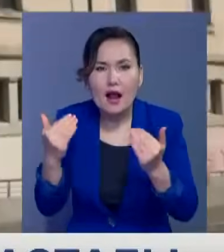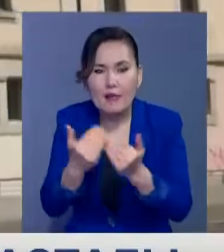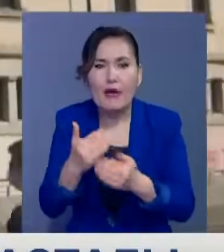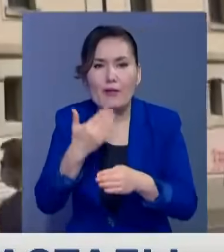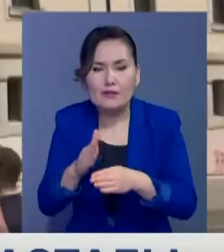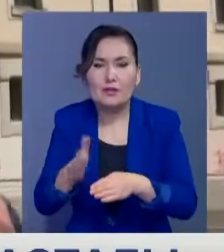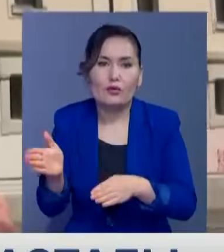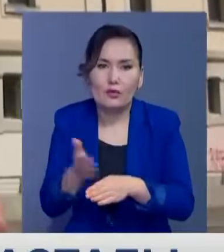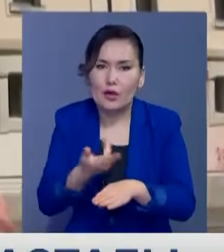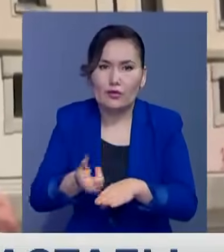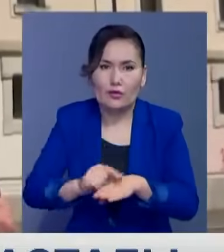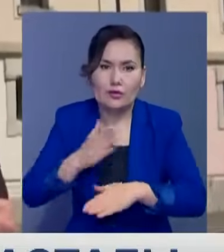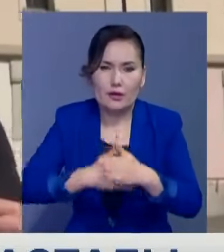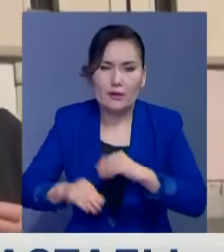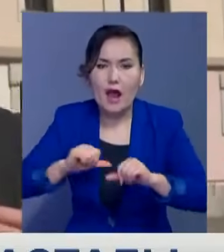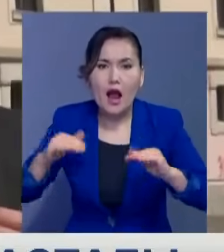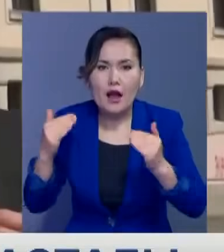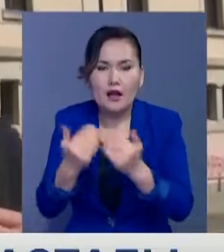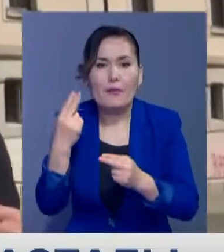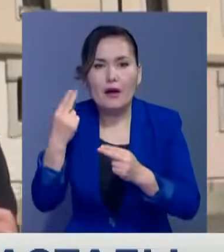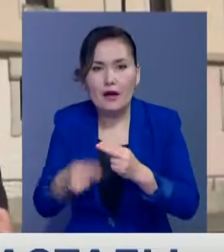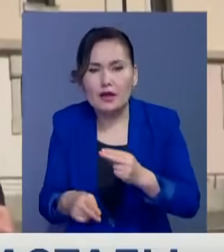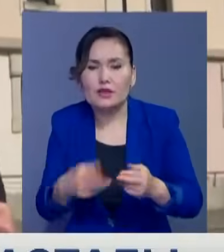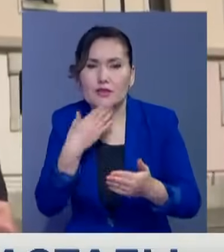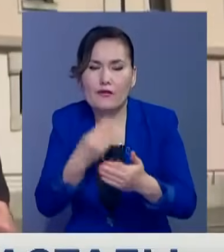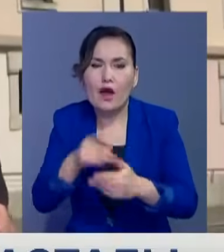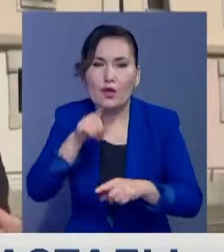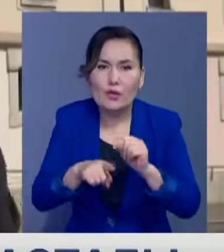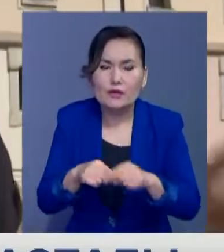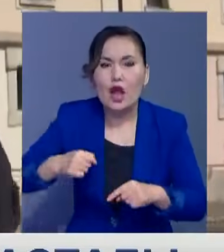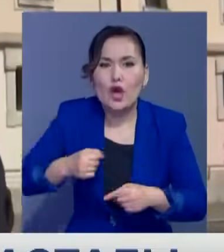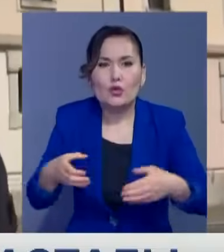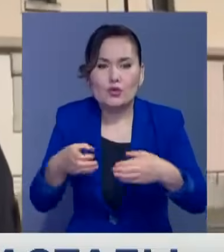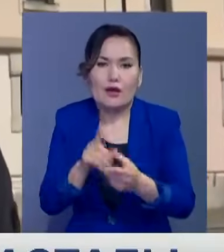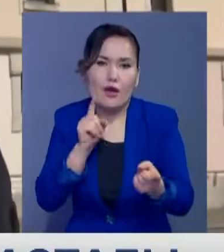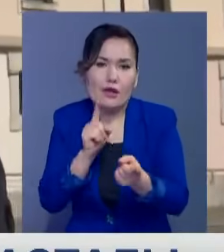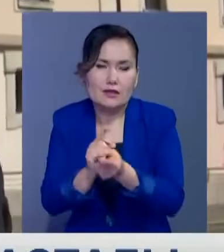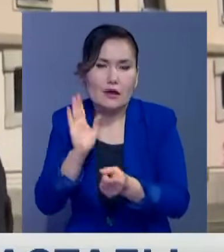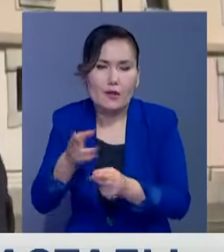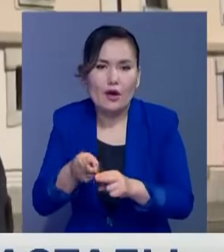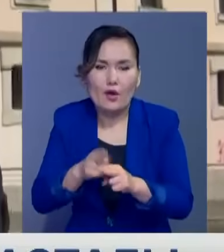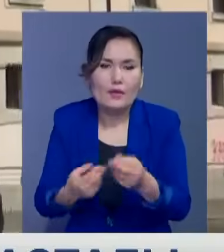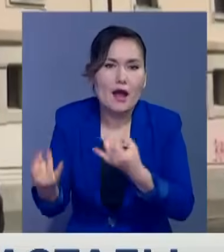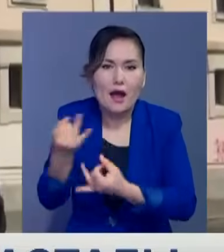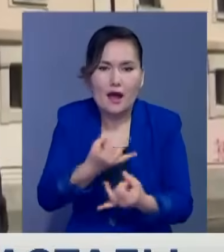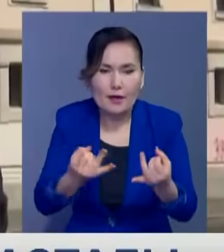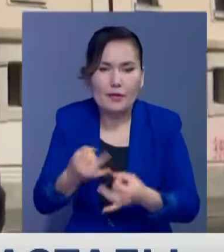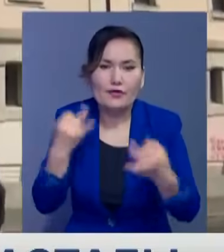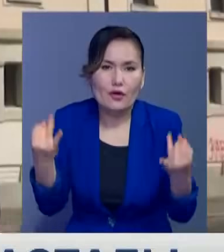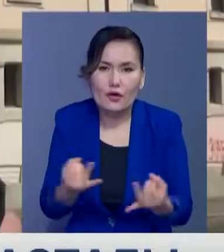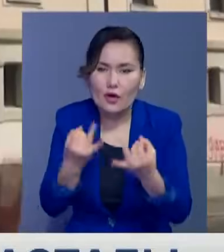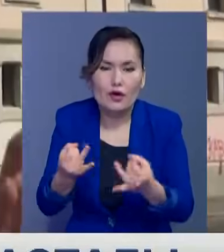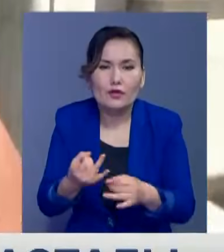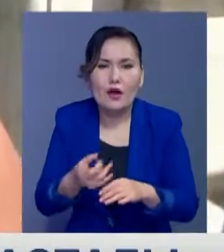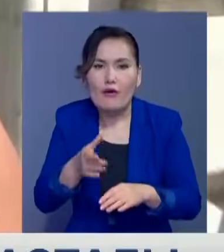аз. Карантин аяқталысымен жақындарымен кездесем. Достармен бір дастархан түсінде, бас қосып бірге уақыт өткізу, мен үшін